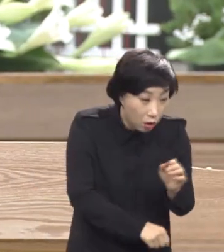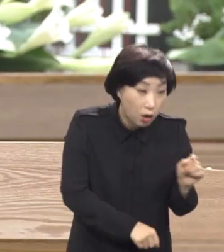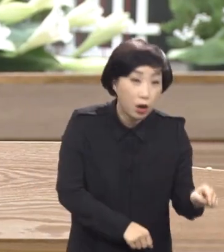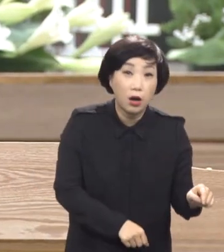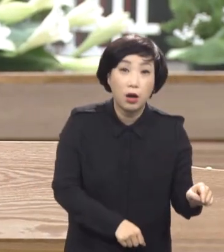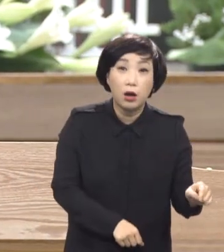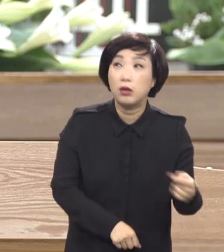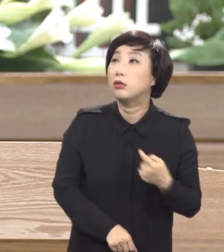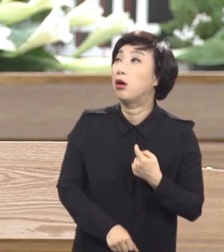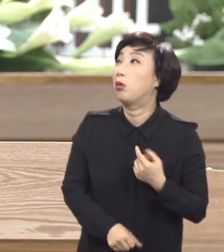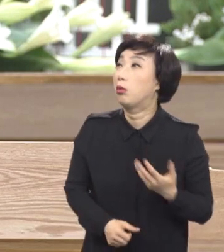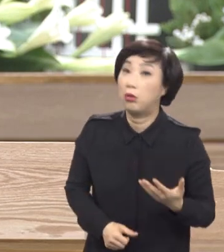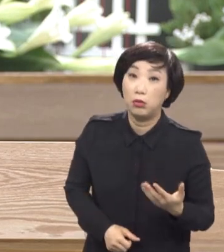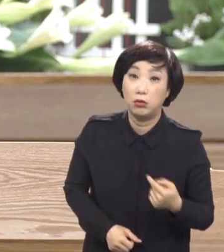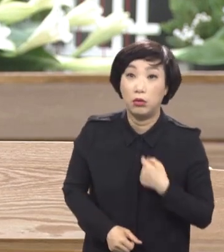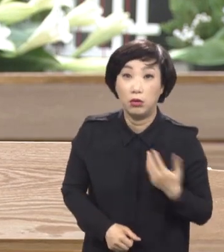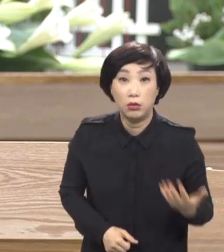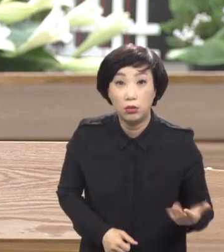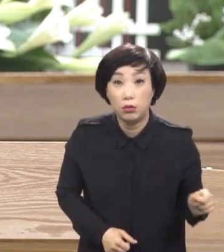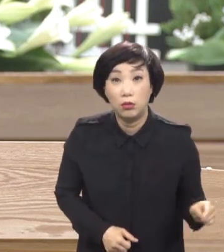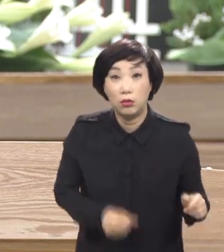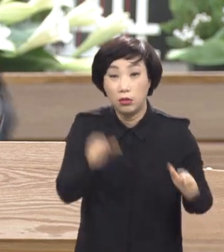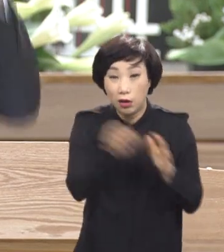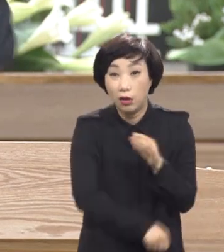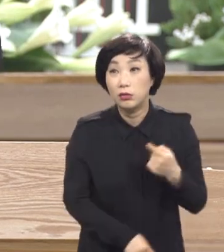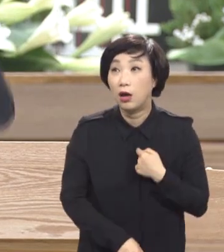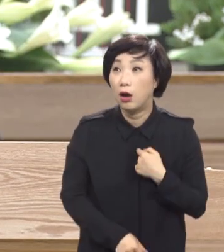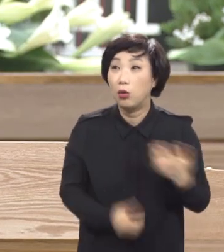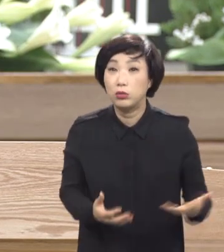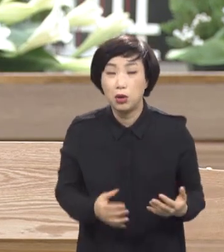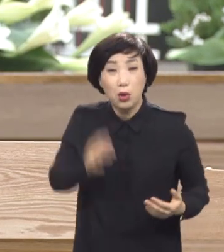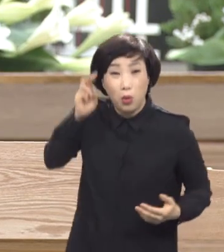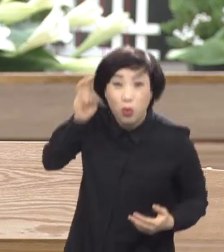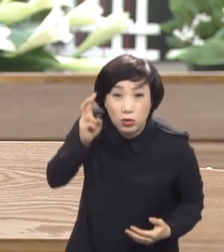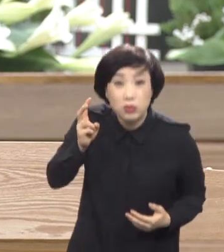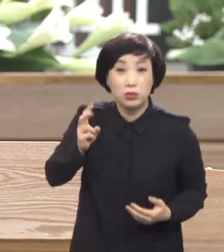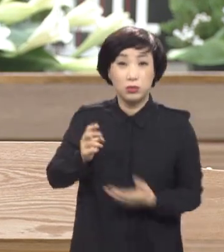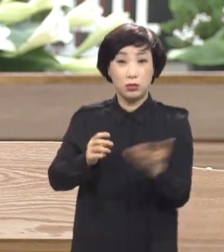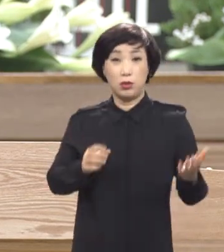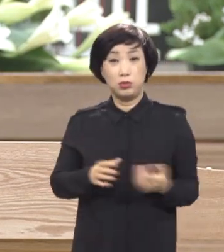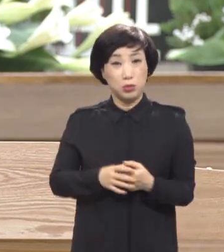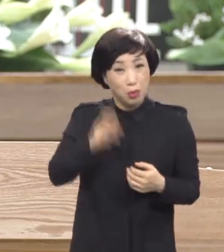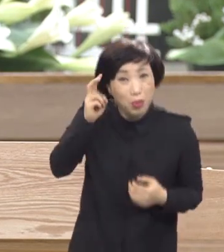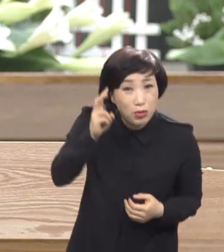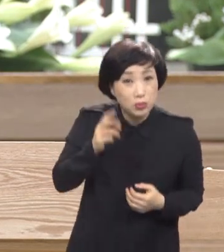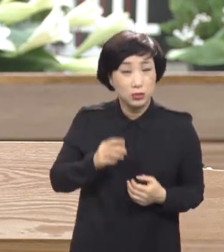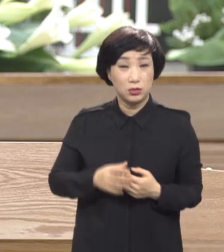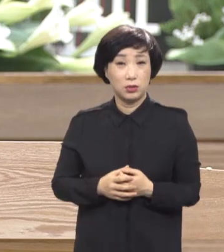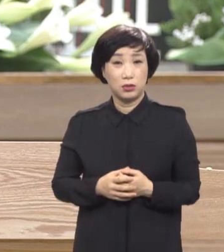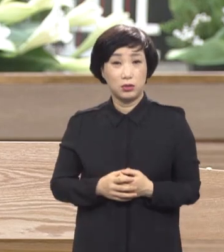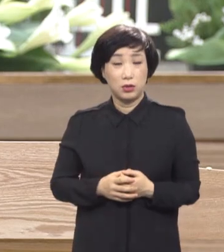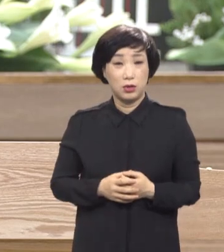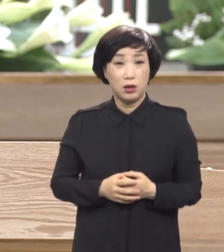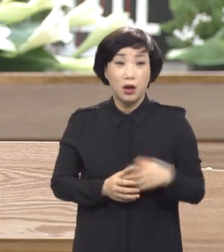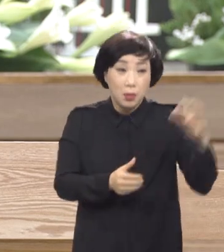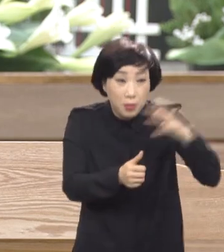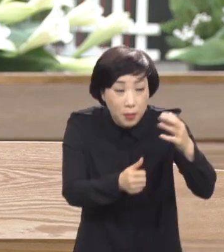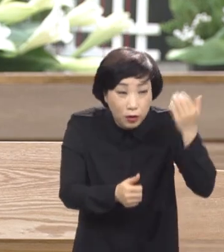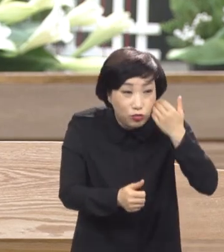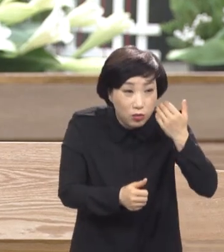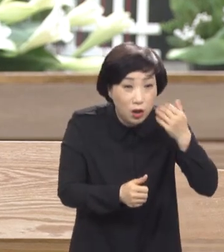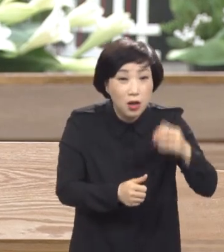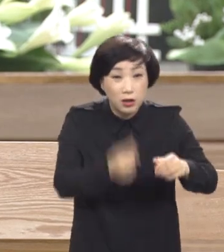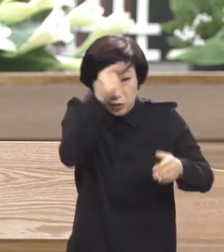낙제생이 있다면 백이 하나 백이 하나 빅박자가 와서